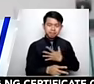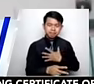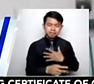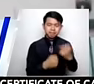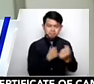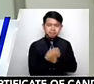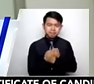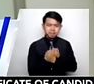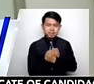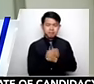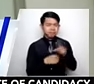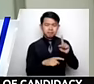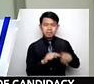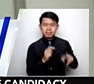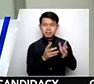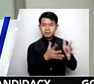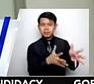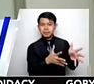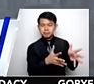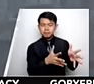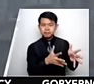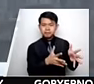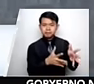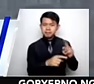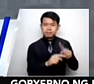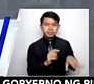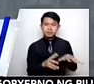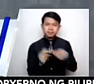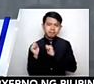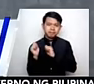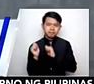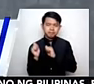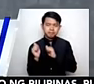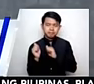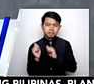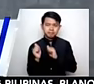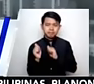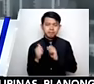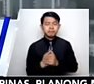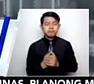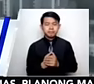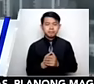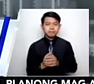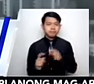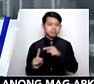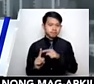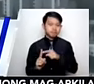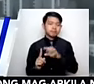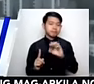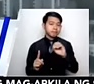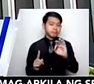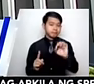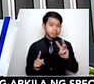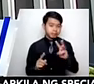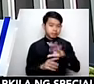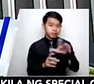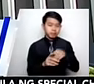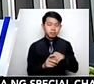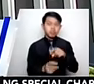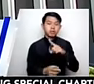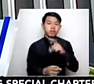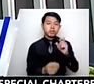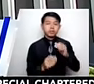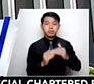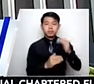pamilya Hindi ko po talaga maiwan sir kabilang siya sa halos 11,000 Pilipino sa Lebanon sabi ng